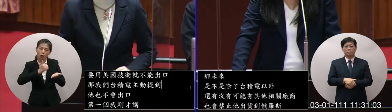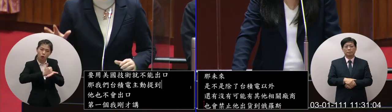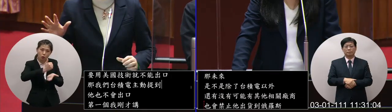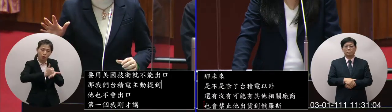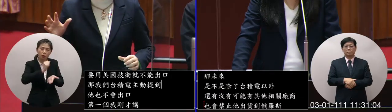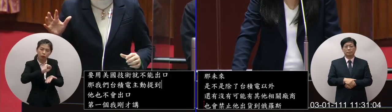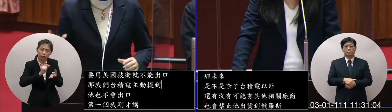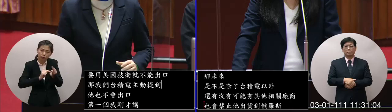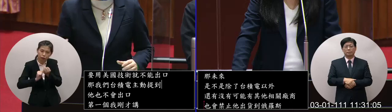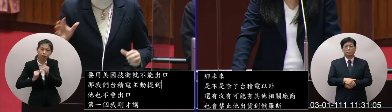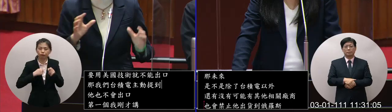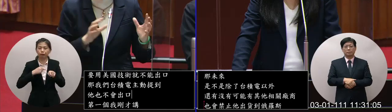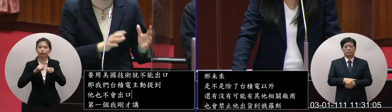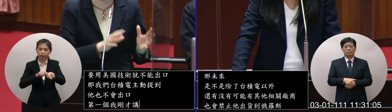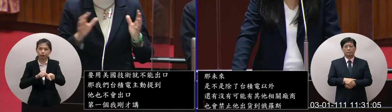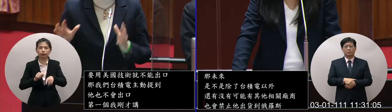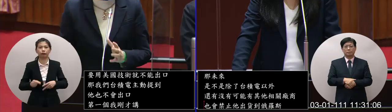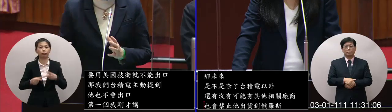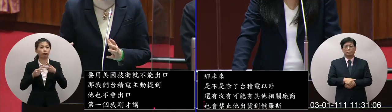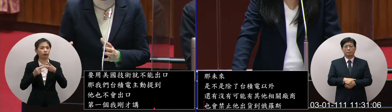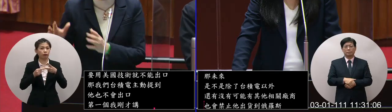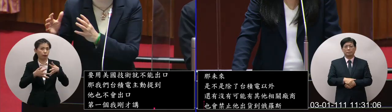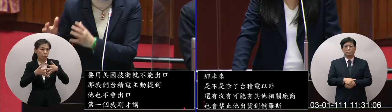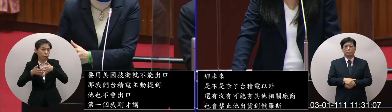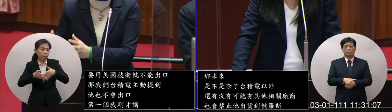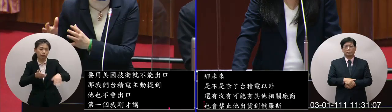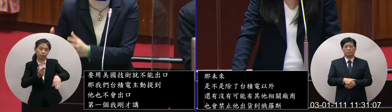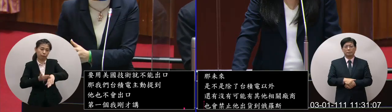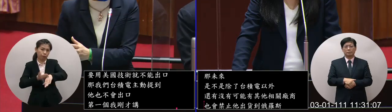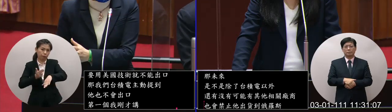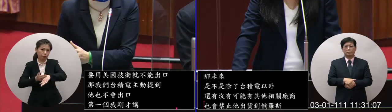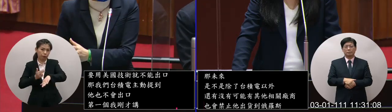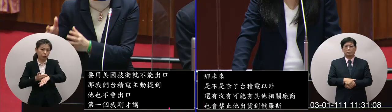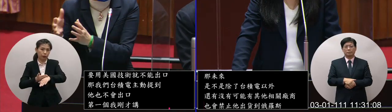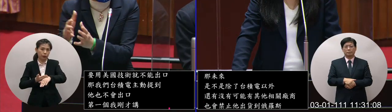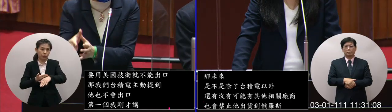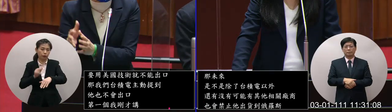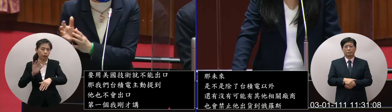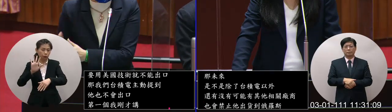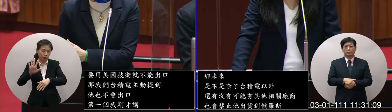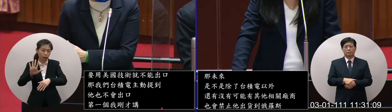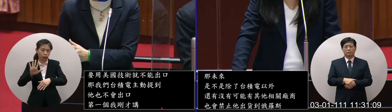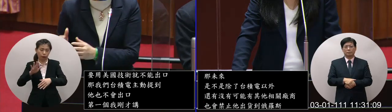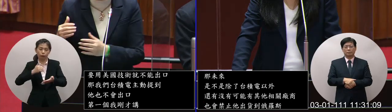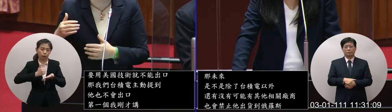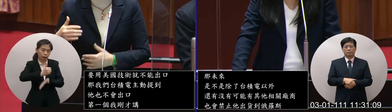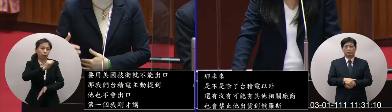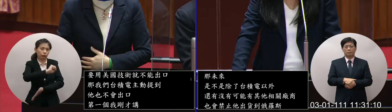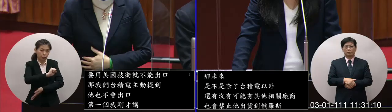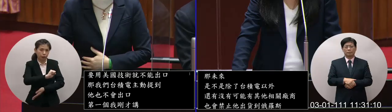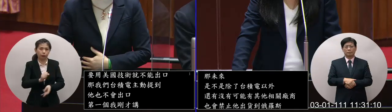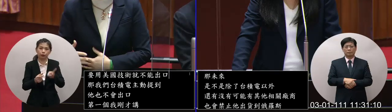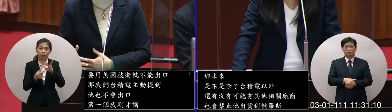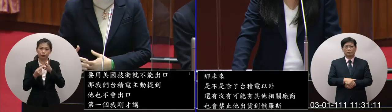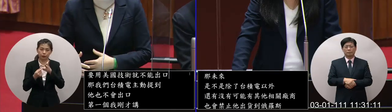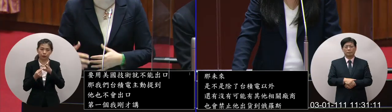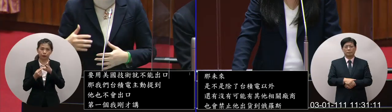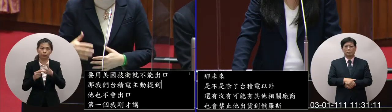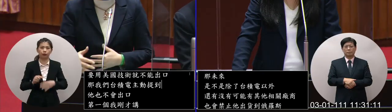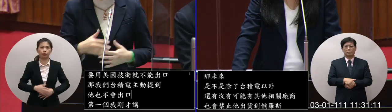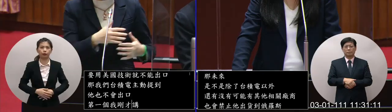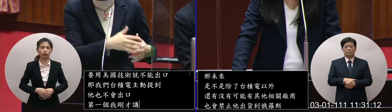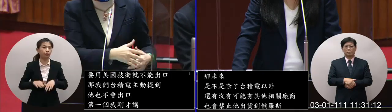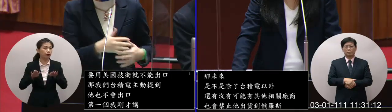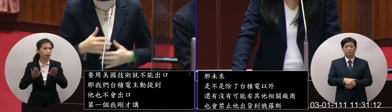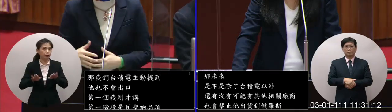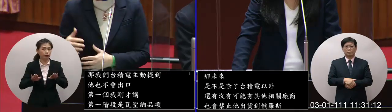第二个部分提到的就是说用到美国的技术，那厂商他们也知道那一些他们不会出口。那第三个部分就是